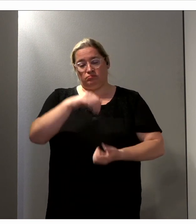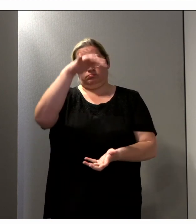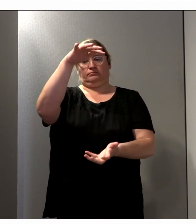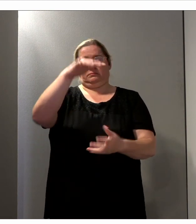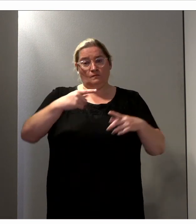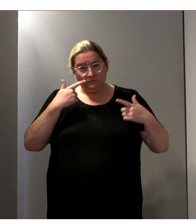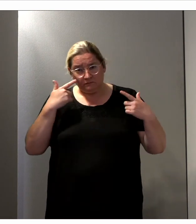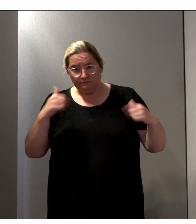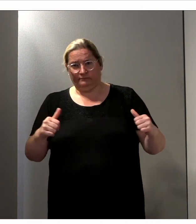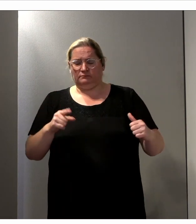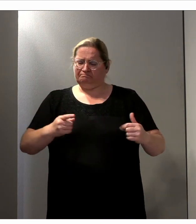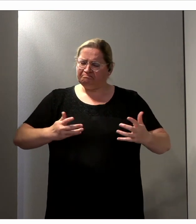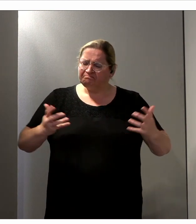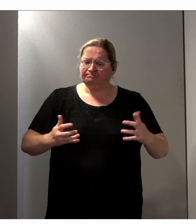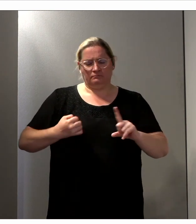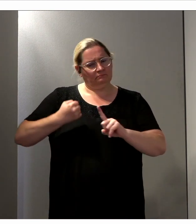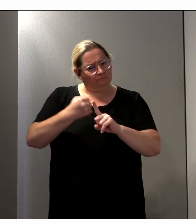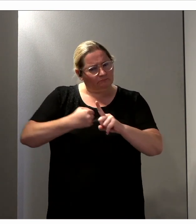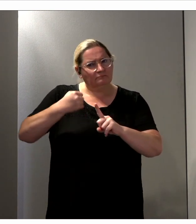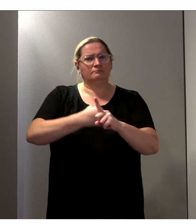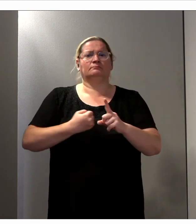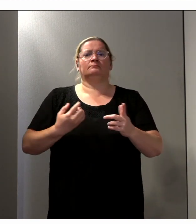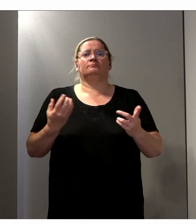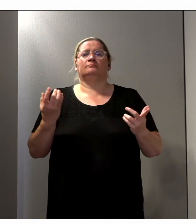la nécessité aussi que peut-être